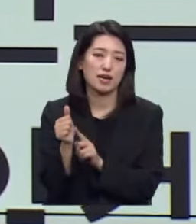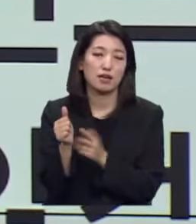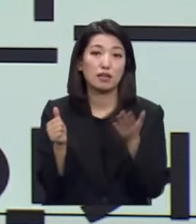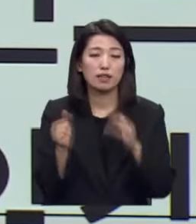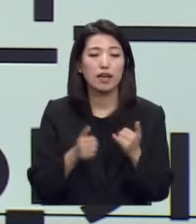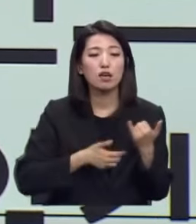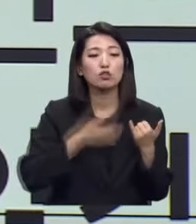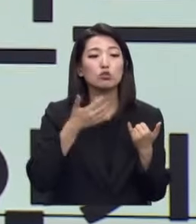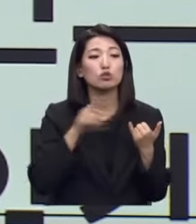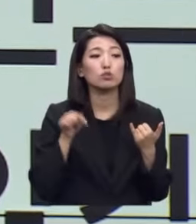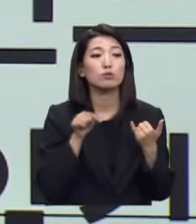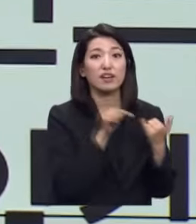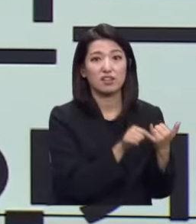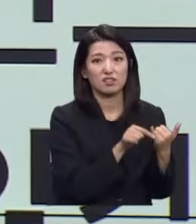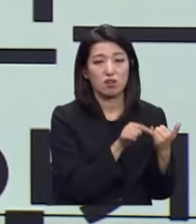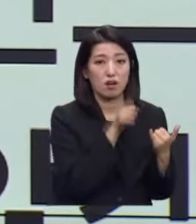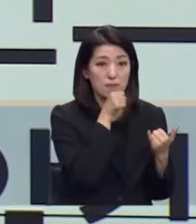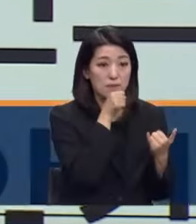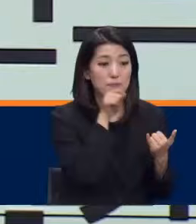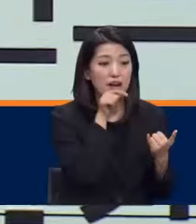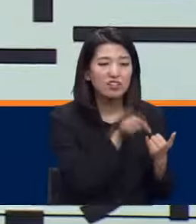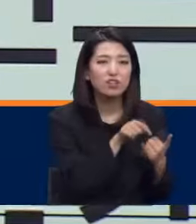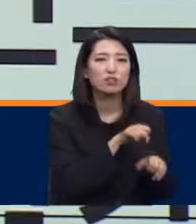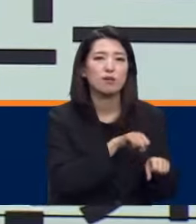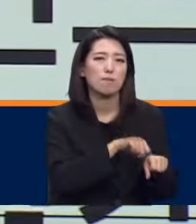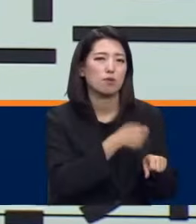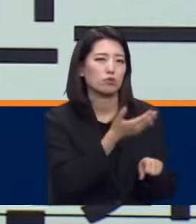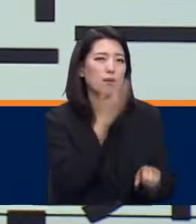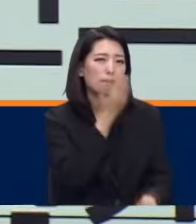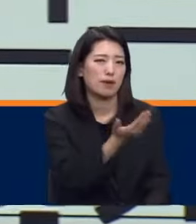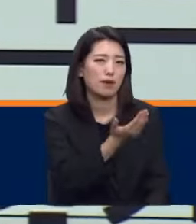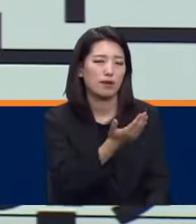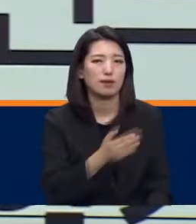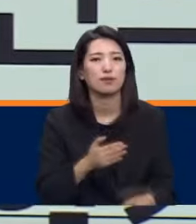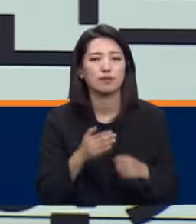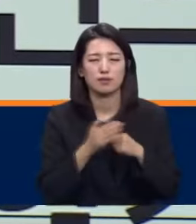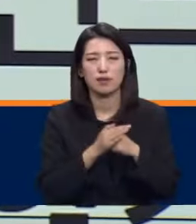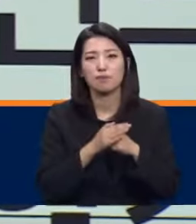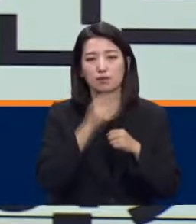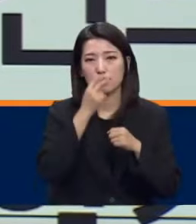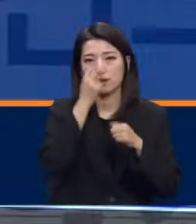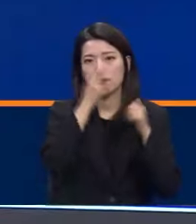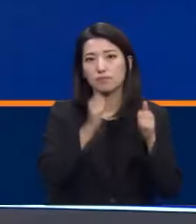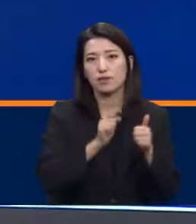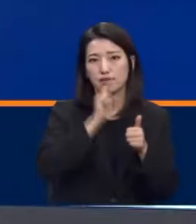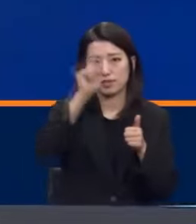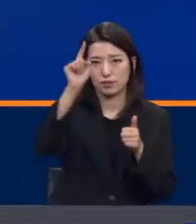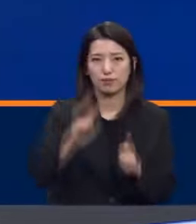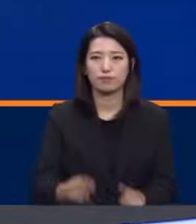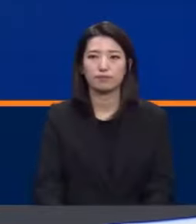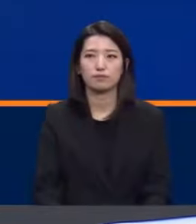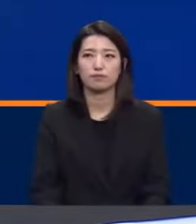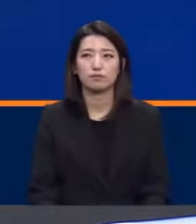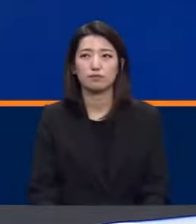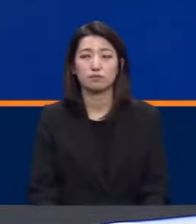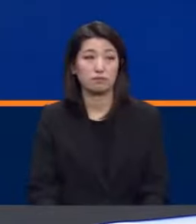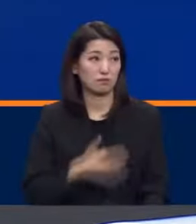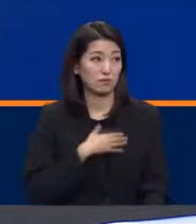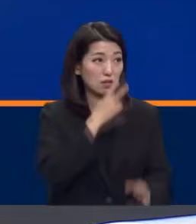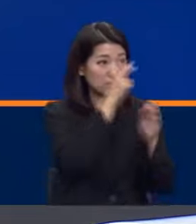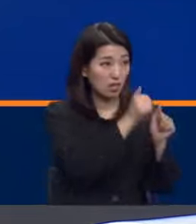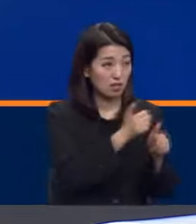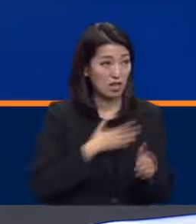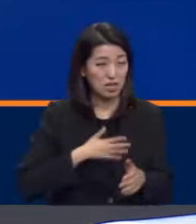이번에 기속 결정이 나온 거죠 근데 여기에 대해서 김의겸 의원이 이런 글을 올렸어요 검찰이 저를 기소했다고